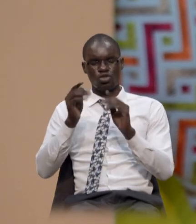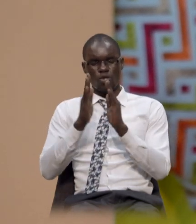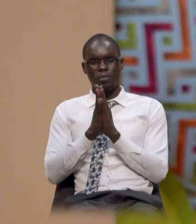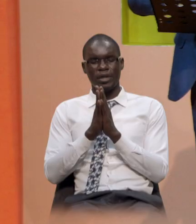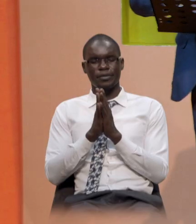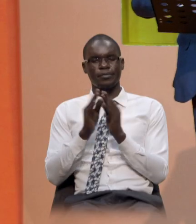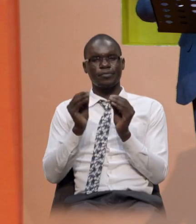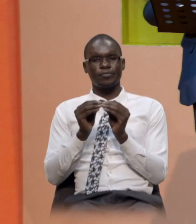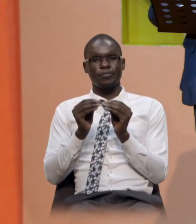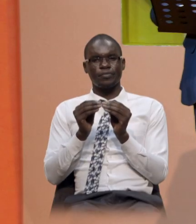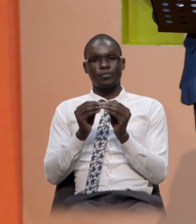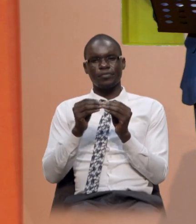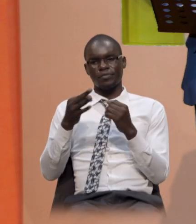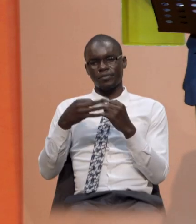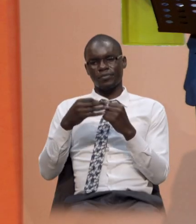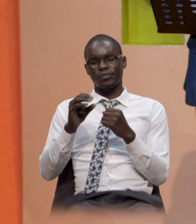80.